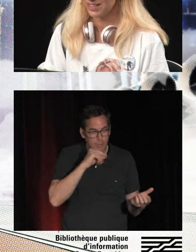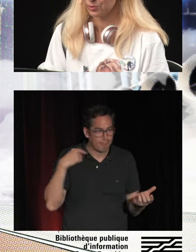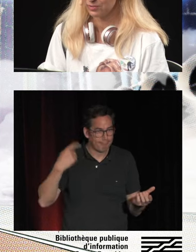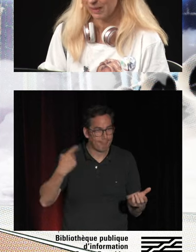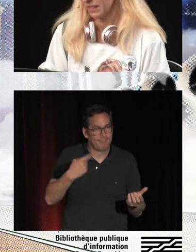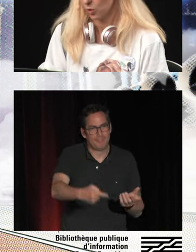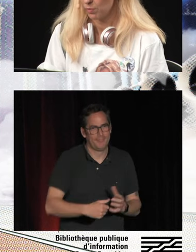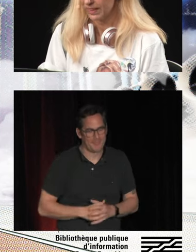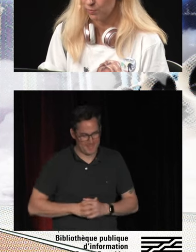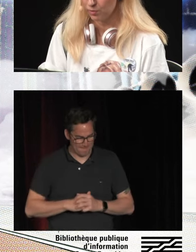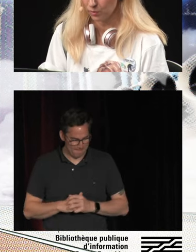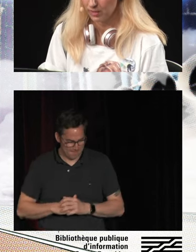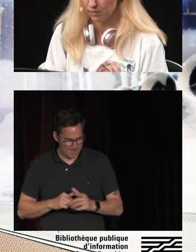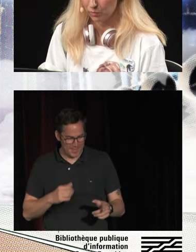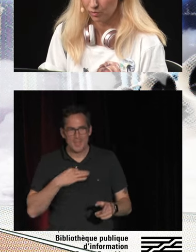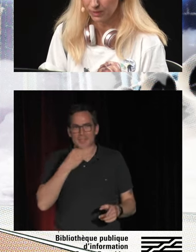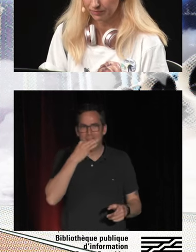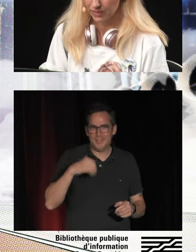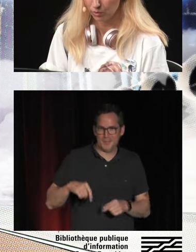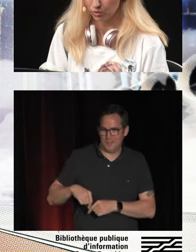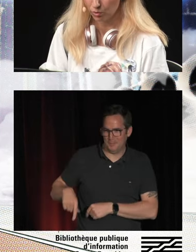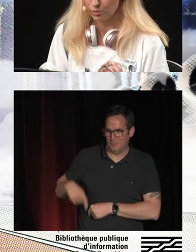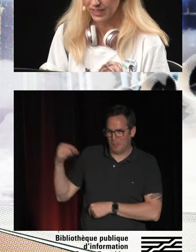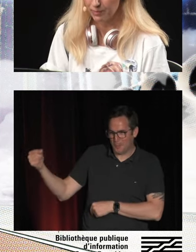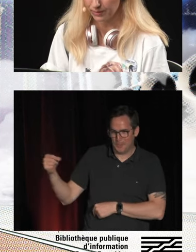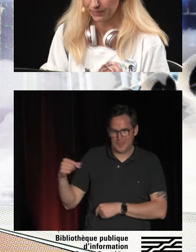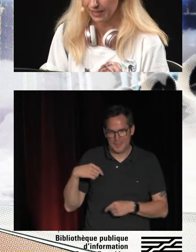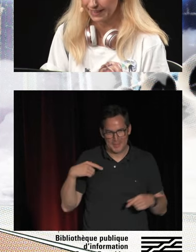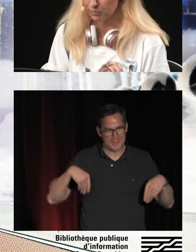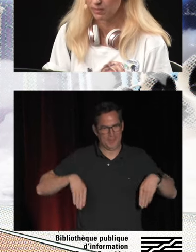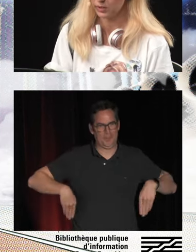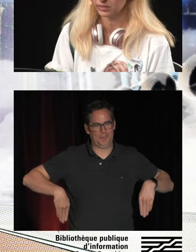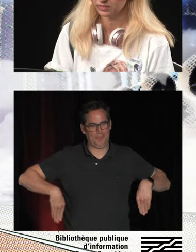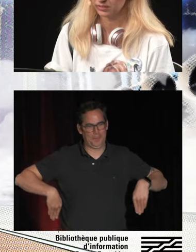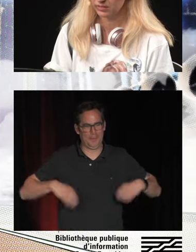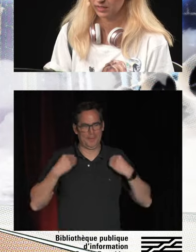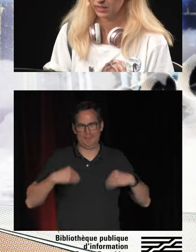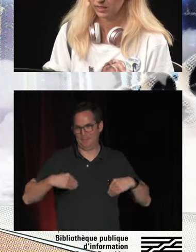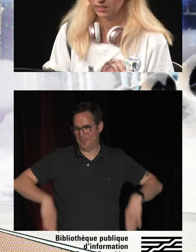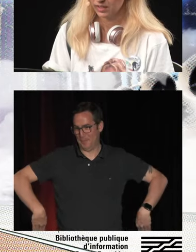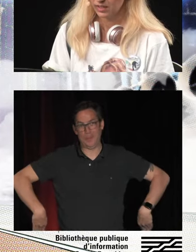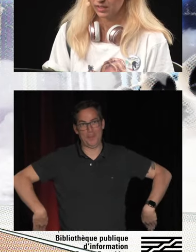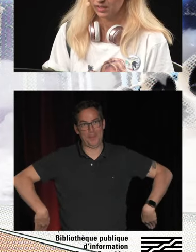Ici, on va trouver, je parlais de plume, on va avoir une plume, qui nous donne donc une cape, et la cape de Mario,